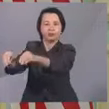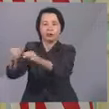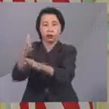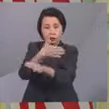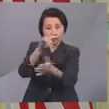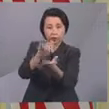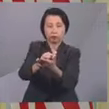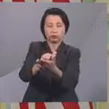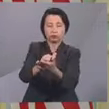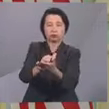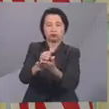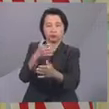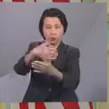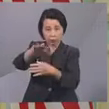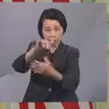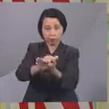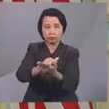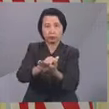masuk pula